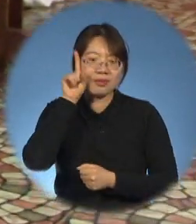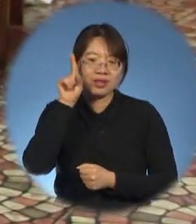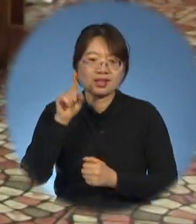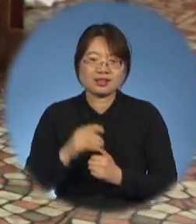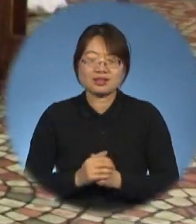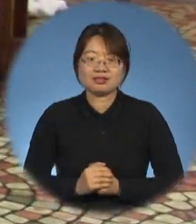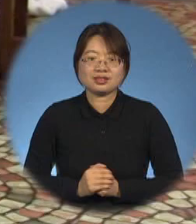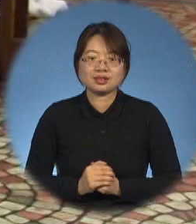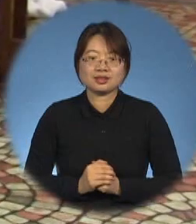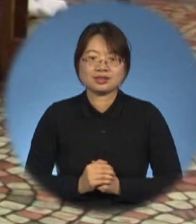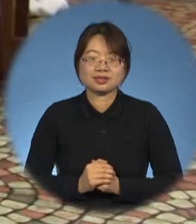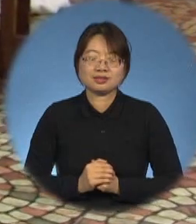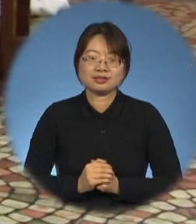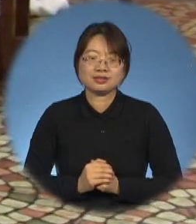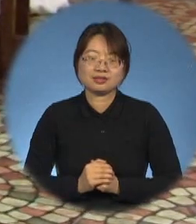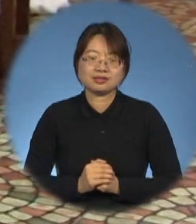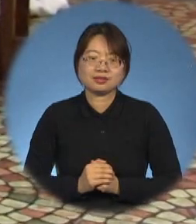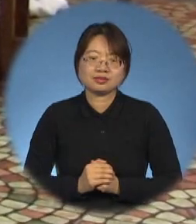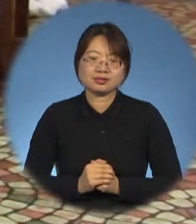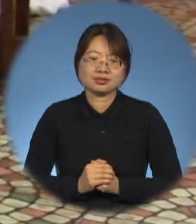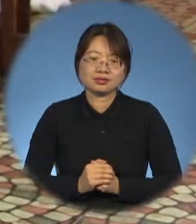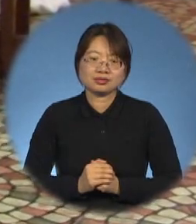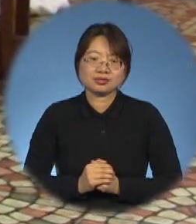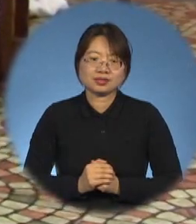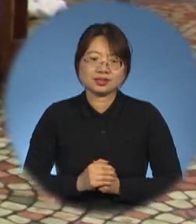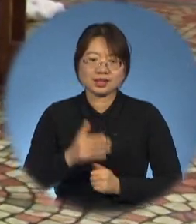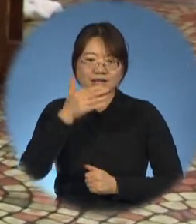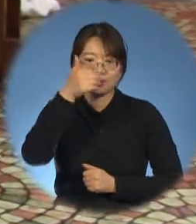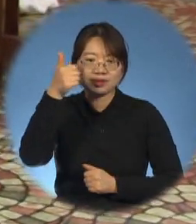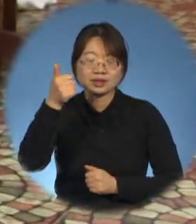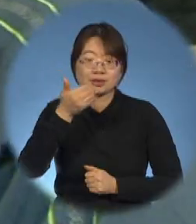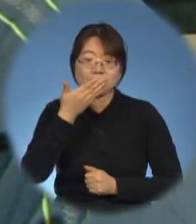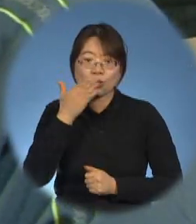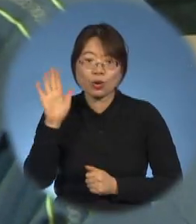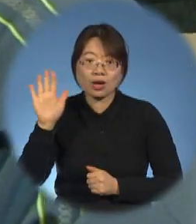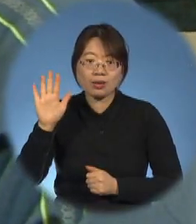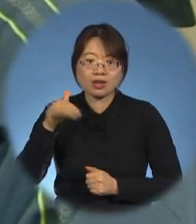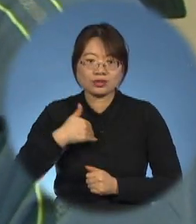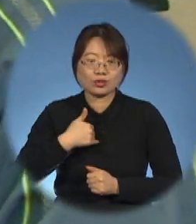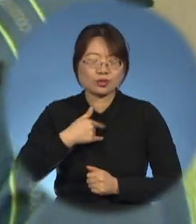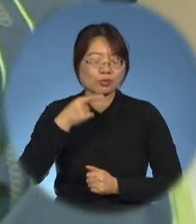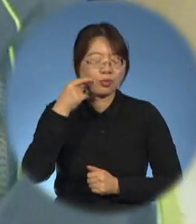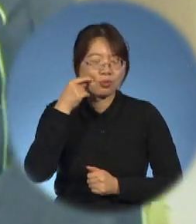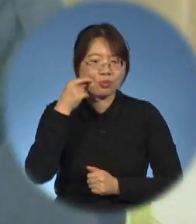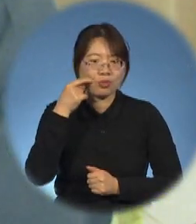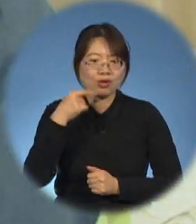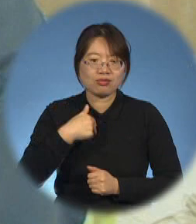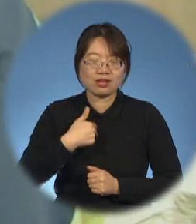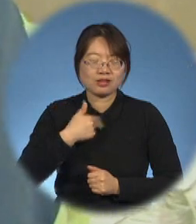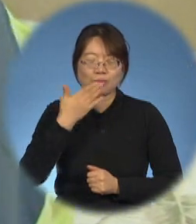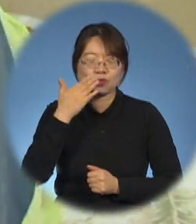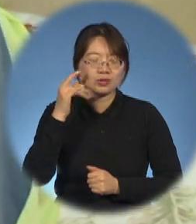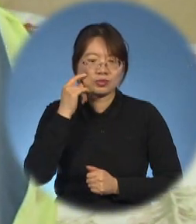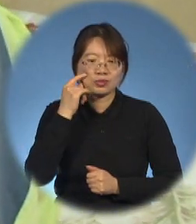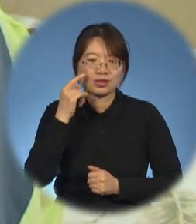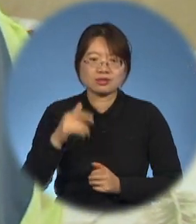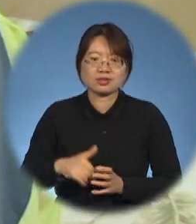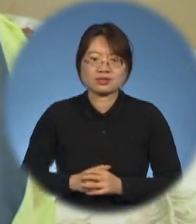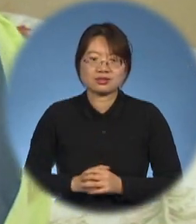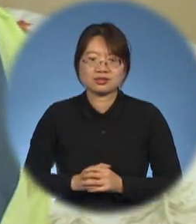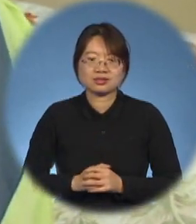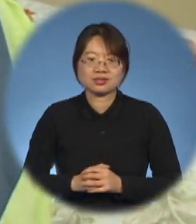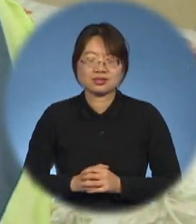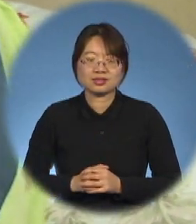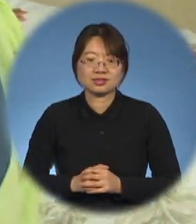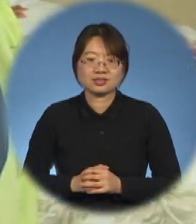많아 소리 어 근데 참 맛있어요 라고 지금 1 업무가 설 뭐 뭐 하느 울산 날라야 1